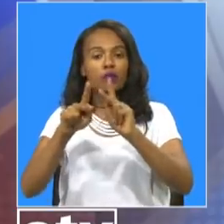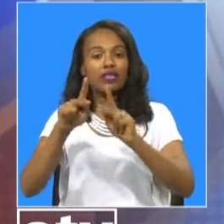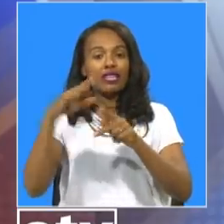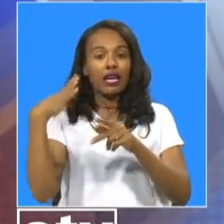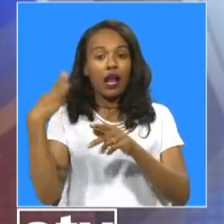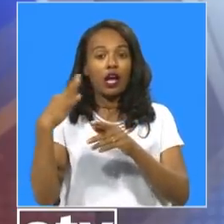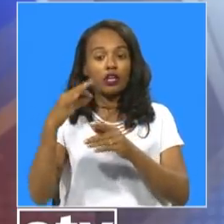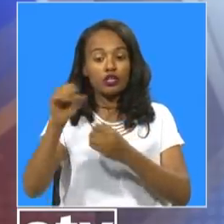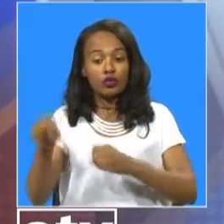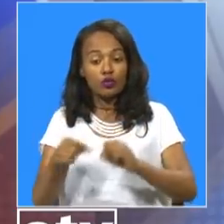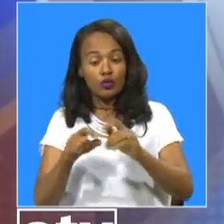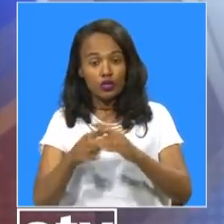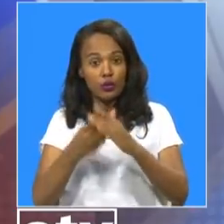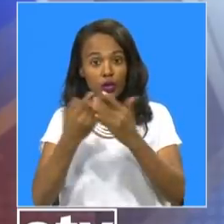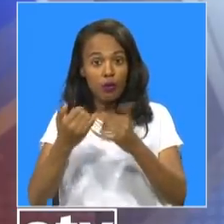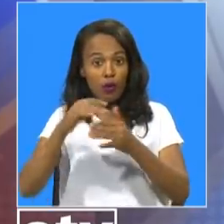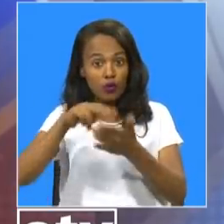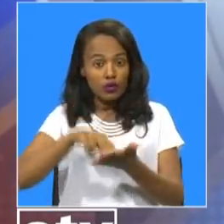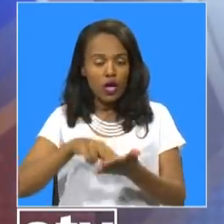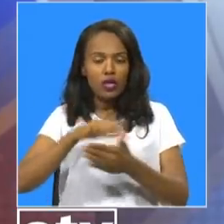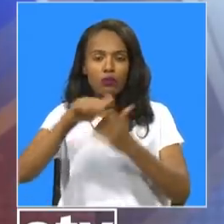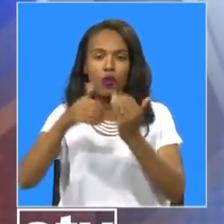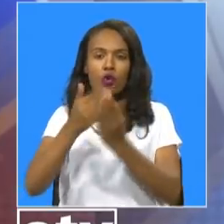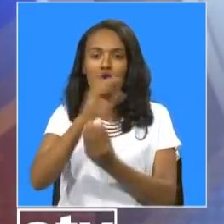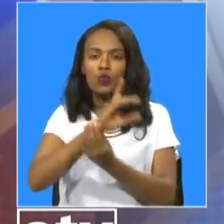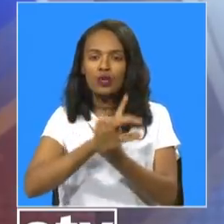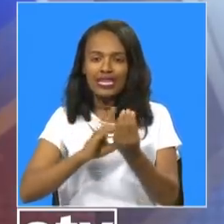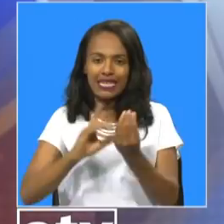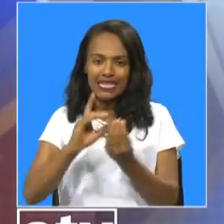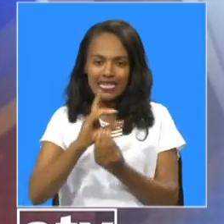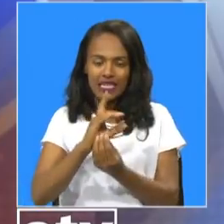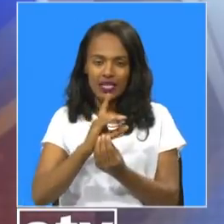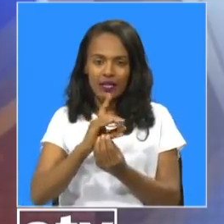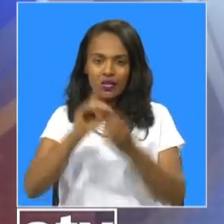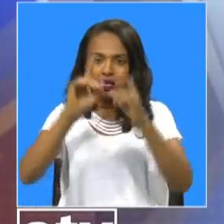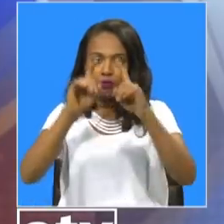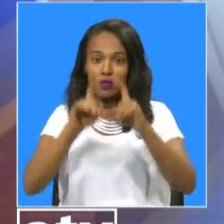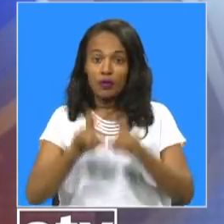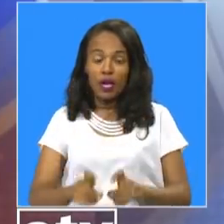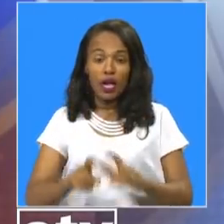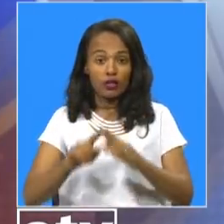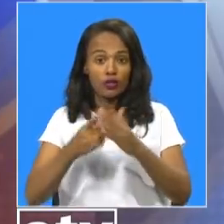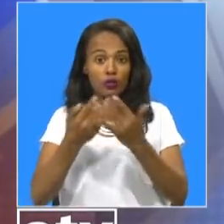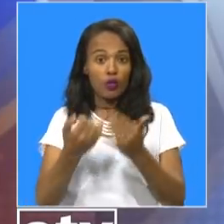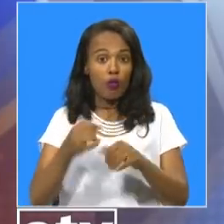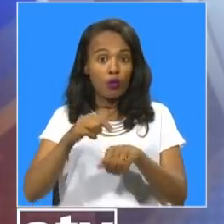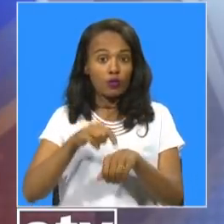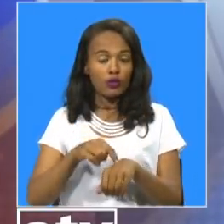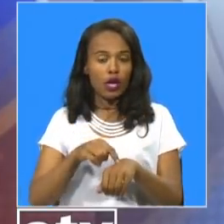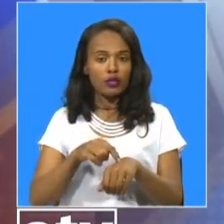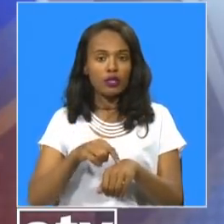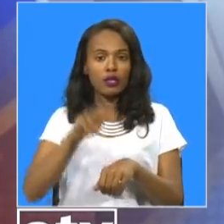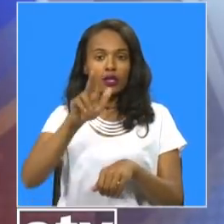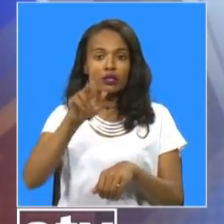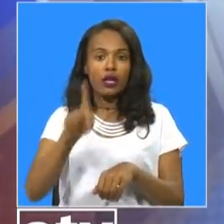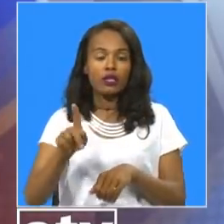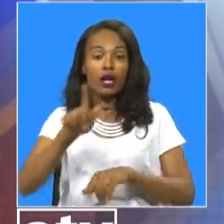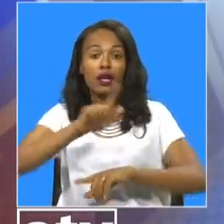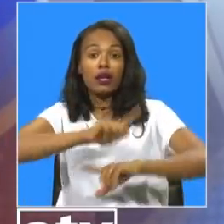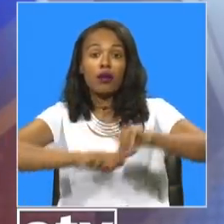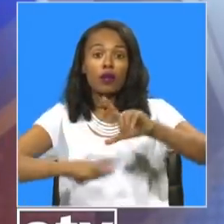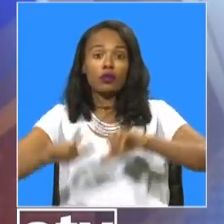ውስጥ ተጀመረ። በአሁኑ ሰዓት እንግዲህ በሁሉም ክልል ምርመራዎቹ ተጀምረው አሁን በአሁኑ ሰዓት 31